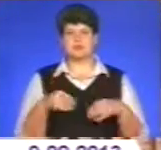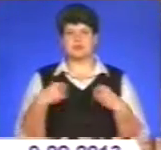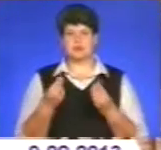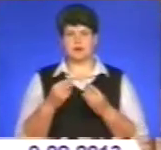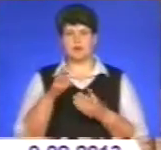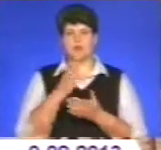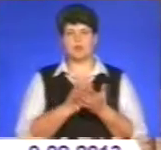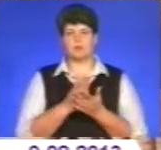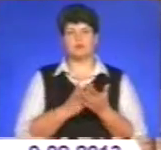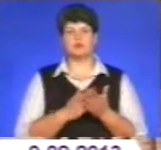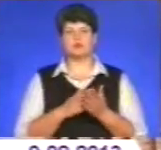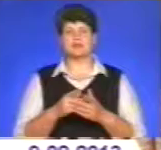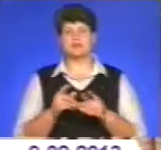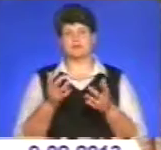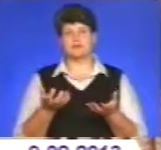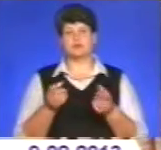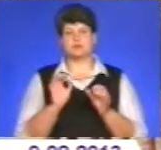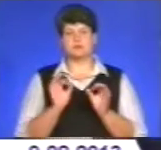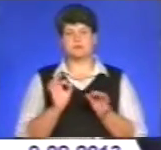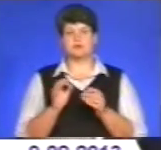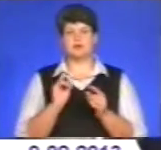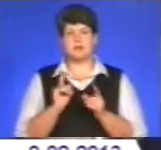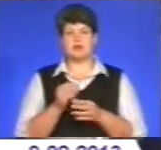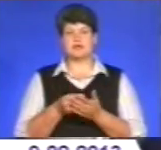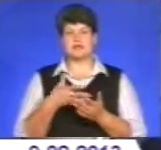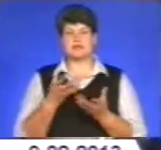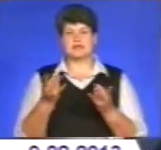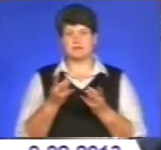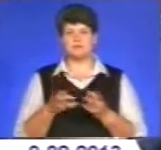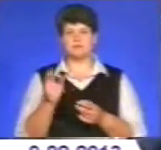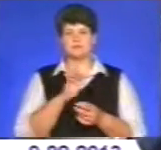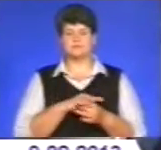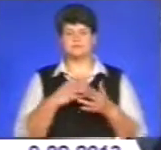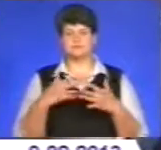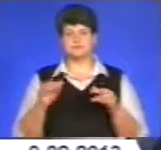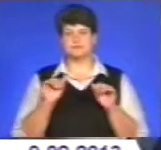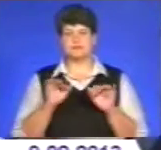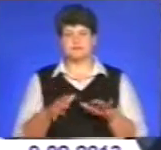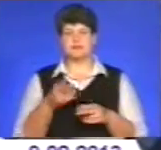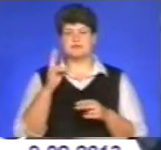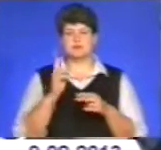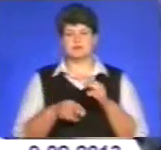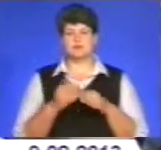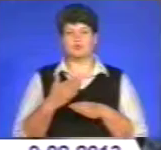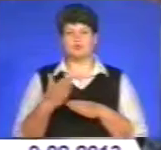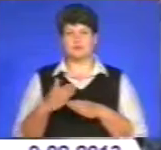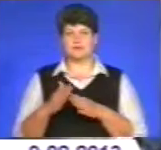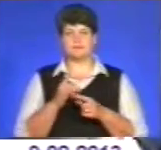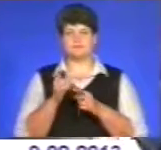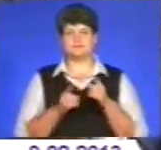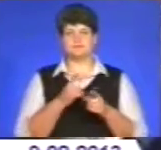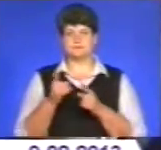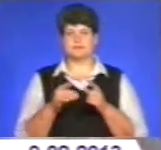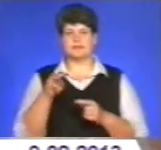рівні і водночас утримати стабільні тарифи, потрібно вживати кардинальних заходів. Наразі на завершальному етапі реконструкція